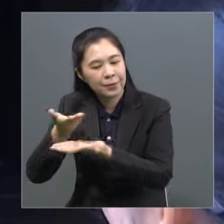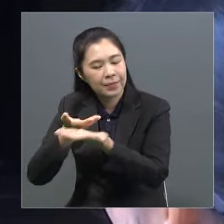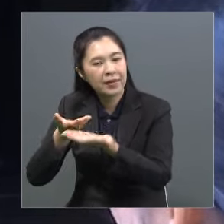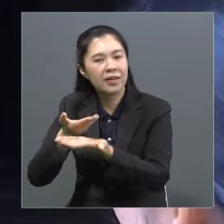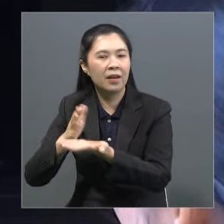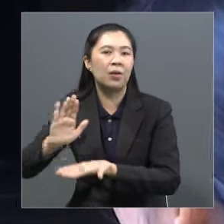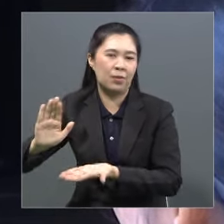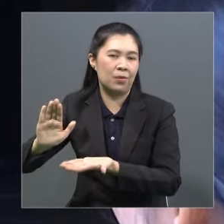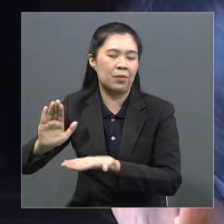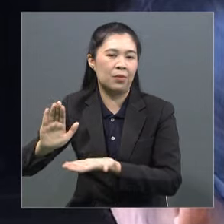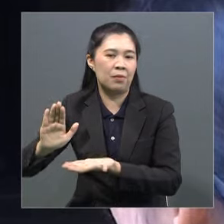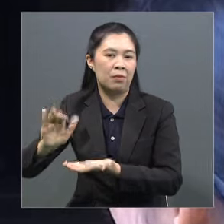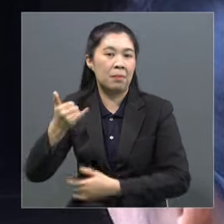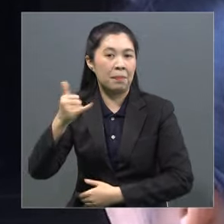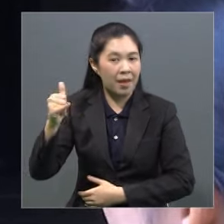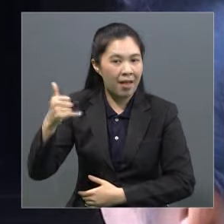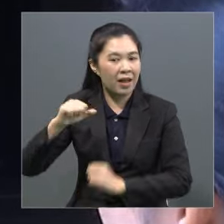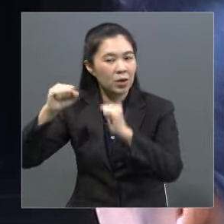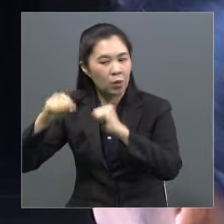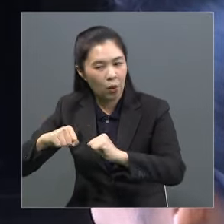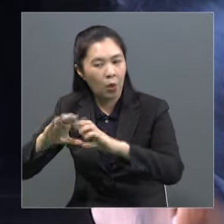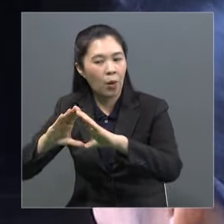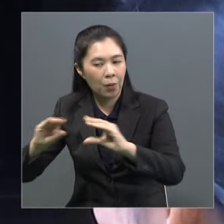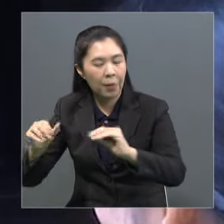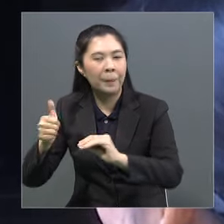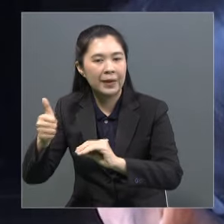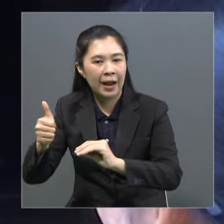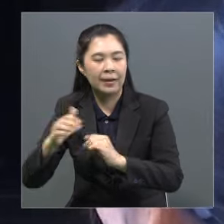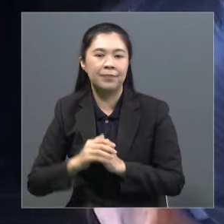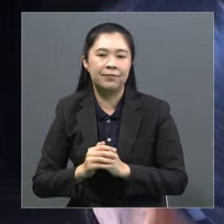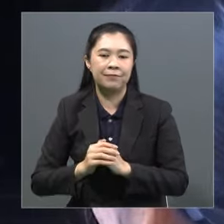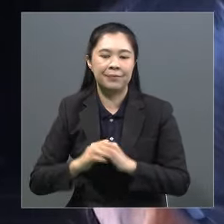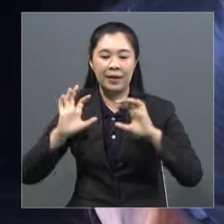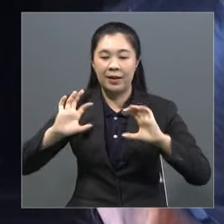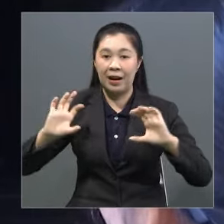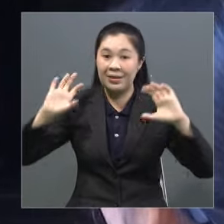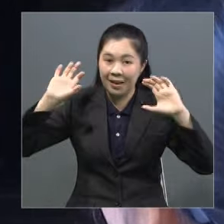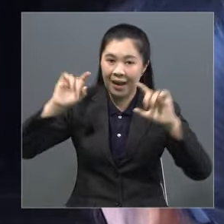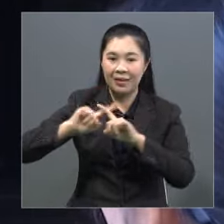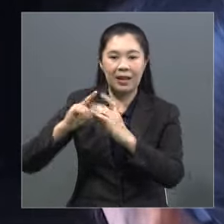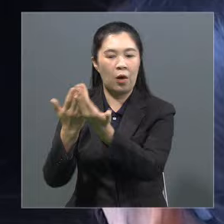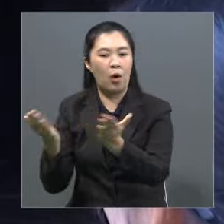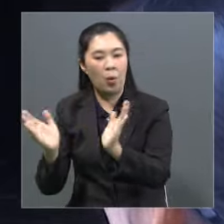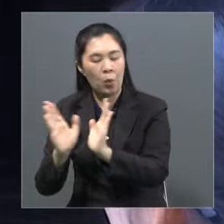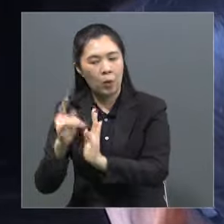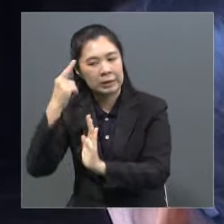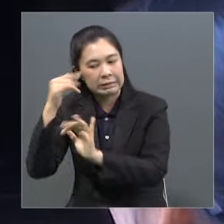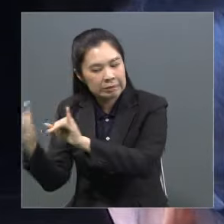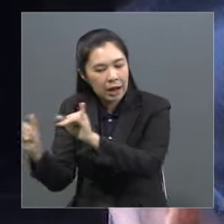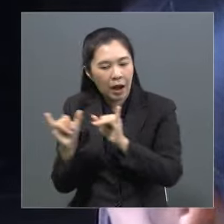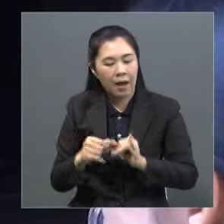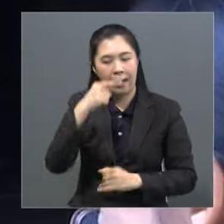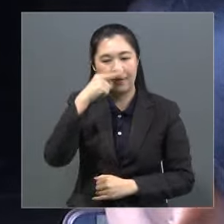เมียนมาเนี่ยอาจจะมีการตกลงกันได้นะครับก็เลยทำให้ข้าราชการที่ควรจะต้องข้ามมาแล้วก็ครอบครัวเนี่ยก็ไม่ได้ข้ามมา